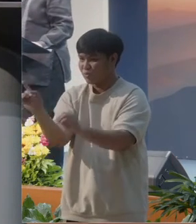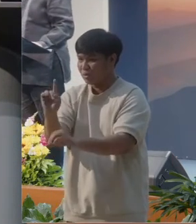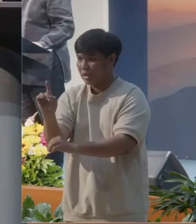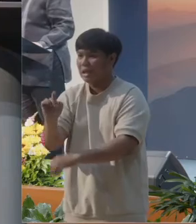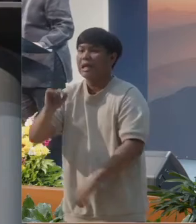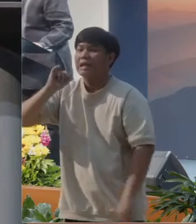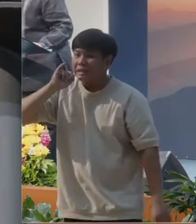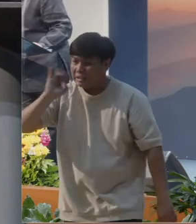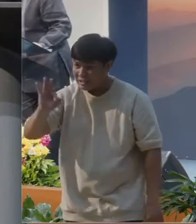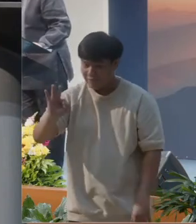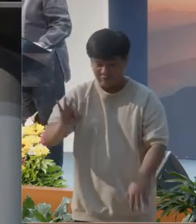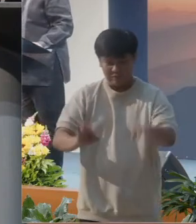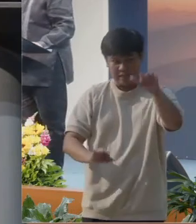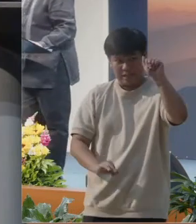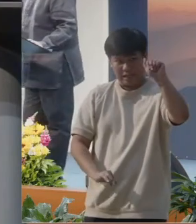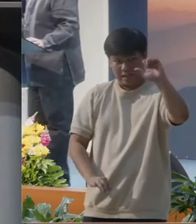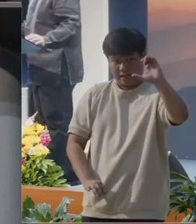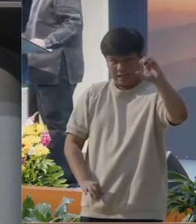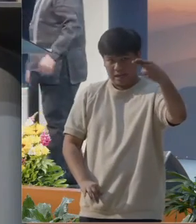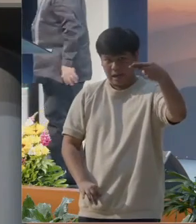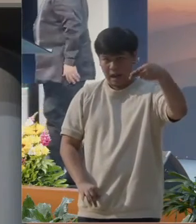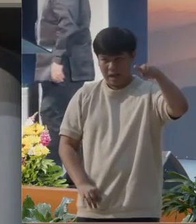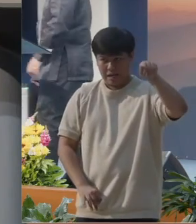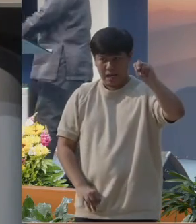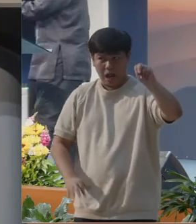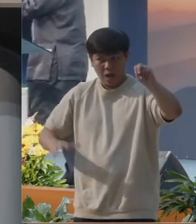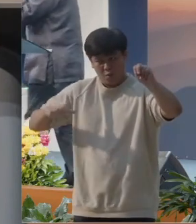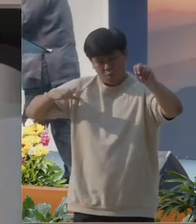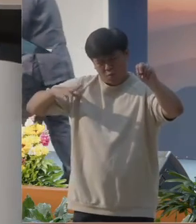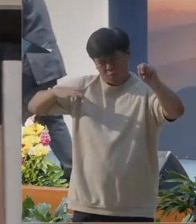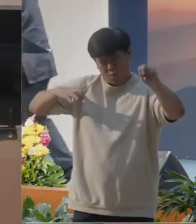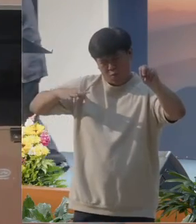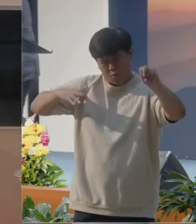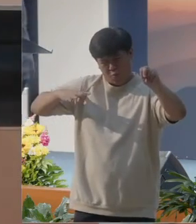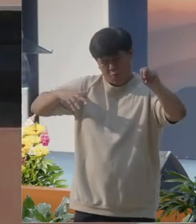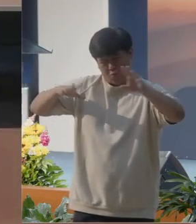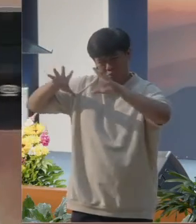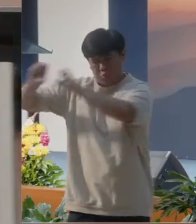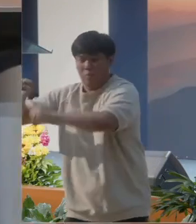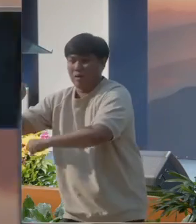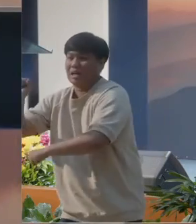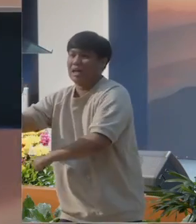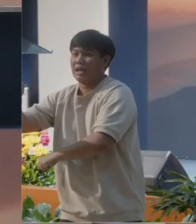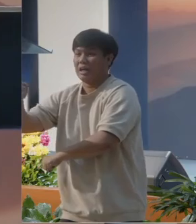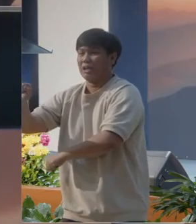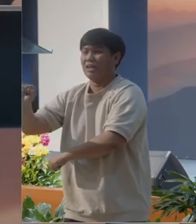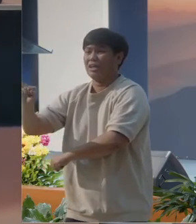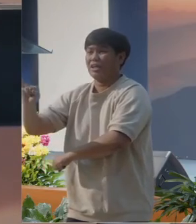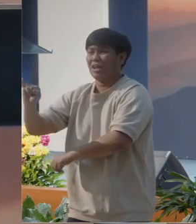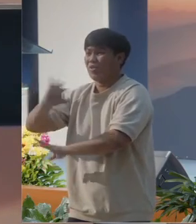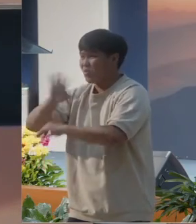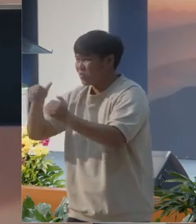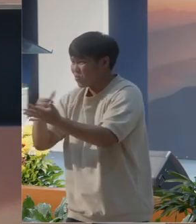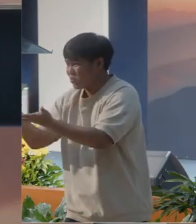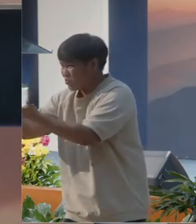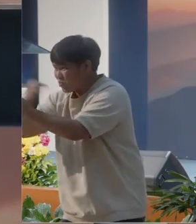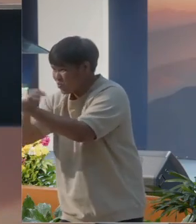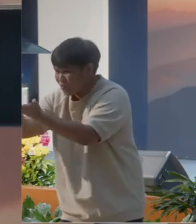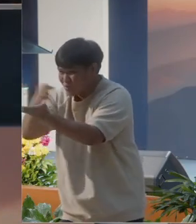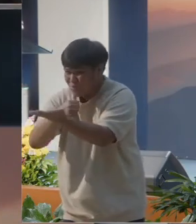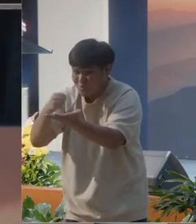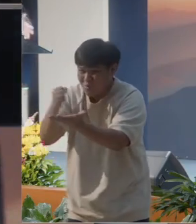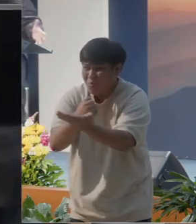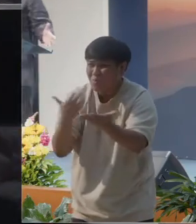Kung naghintay lamang si Akan, kung naghintay lamang siya sa Panginoon, abay higit pa